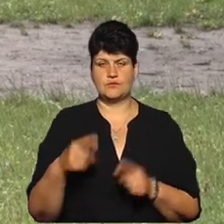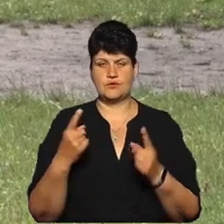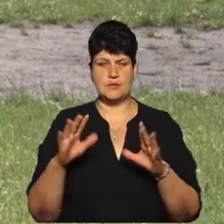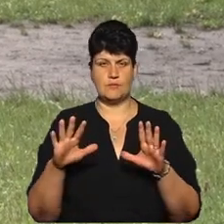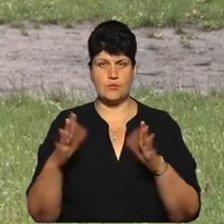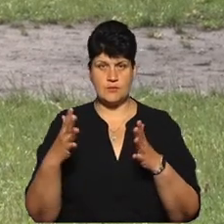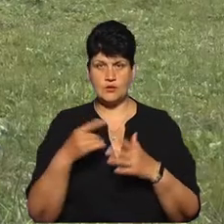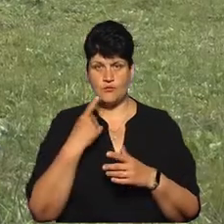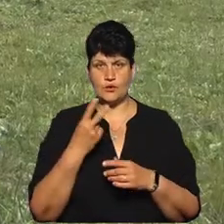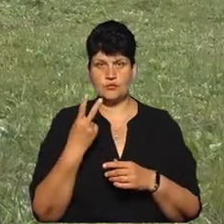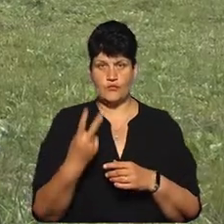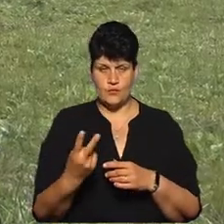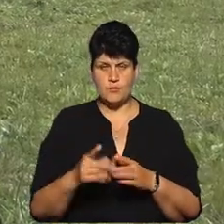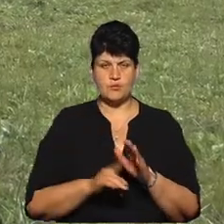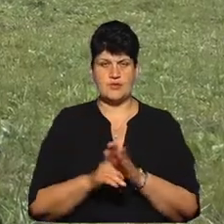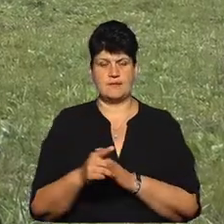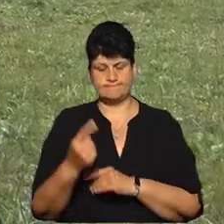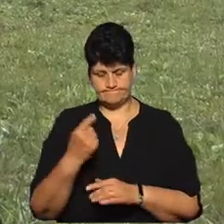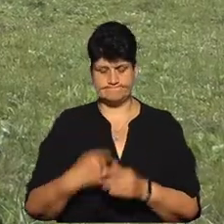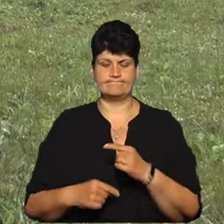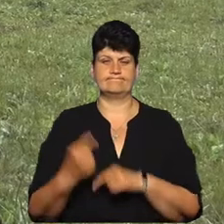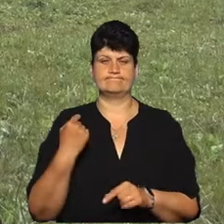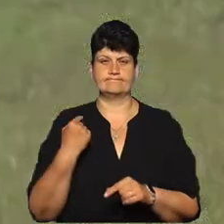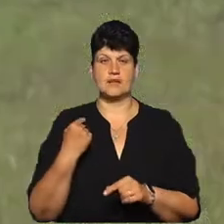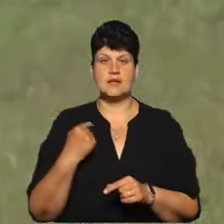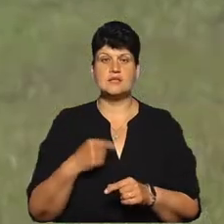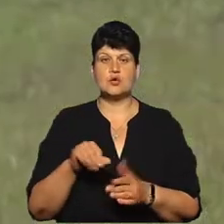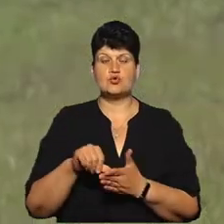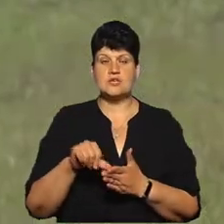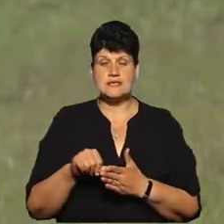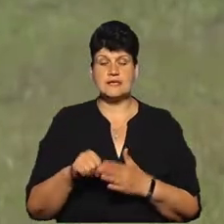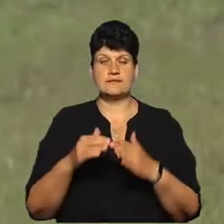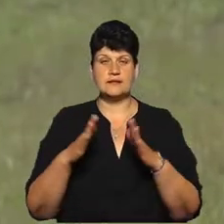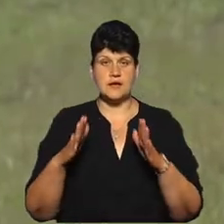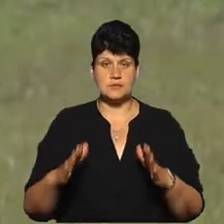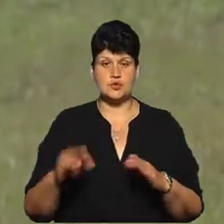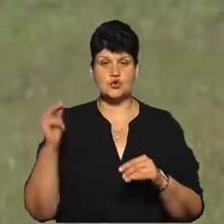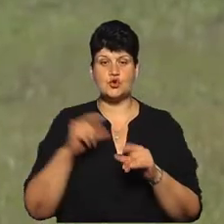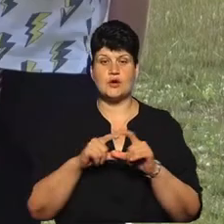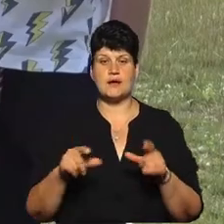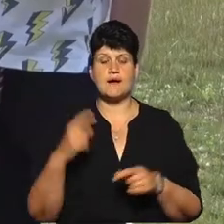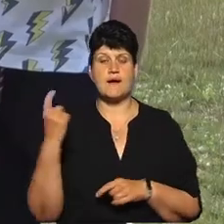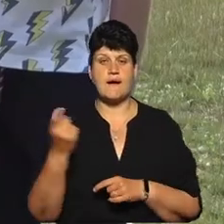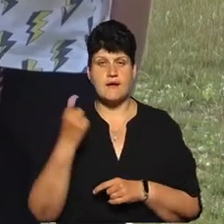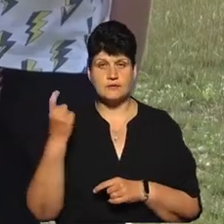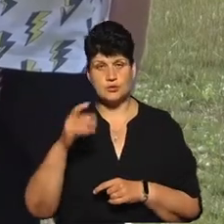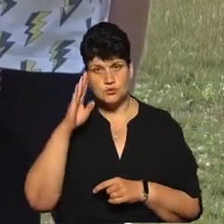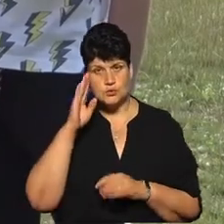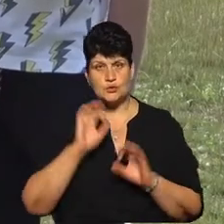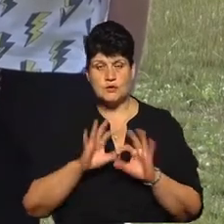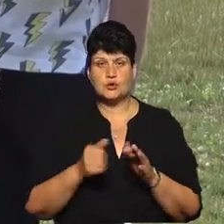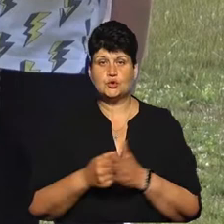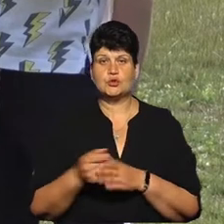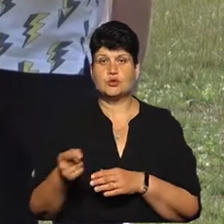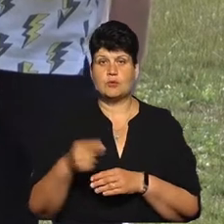ми починаємо спочатку. Серед учасників табору – школяр із Харкова Денис Тимохін. Хлопець розповідає, до Тернополя приїхав у